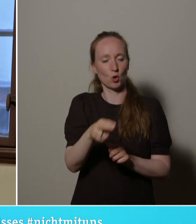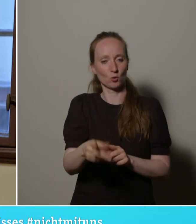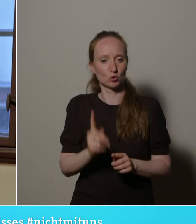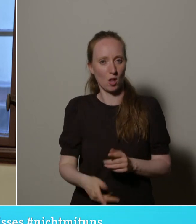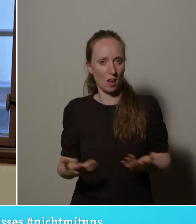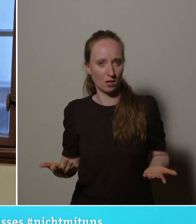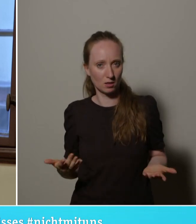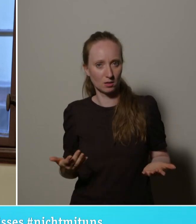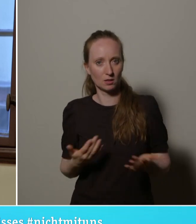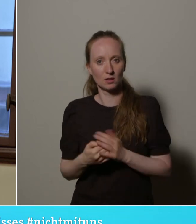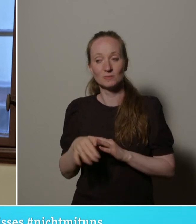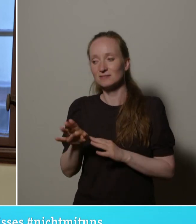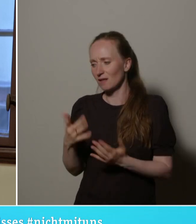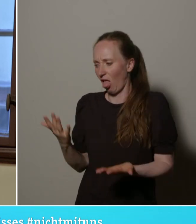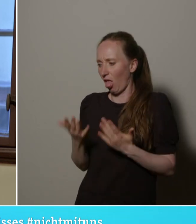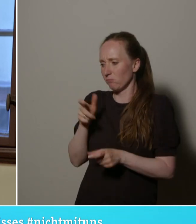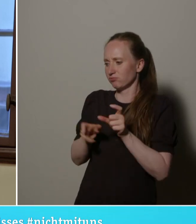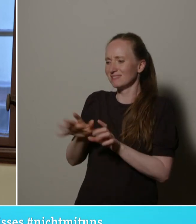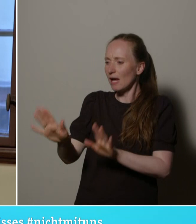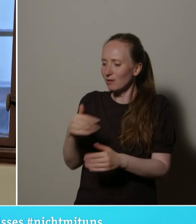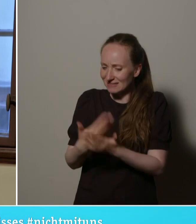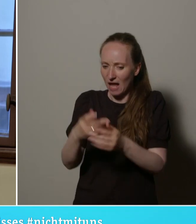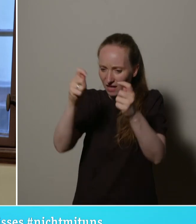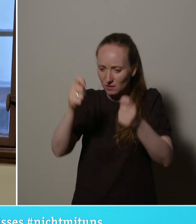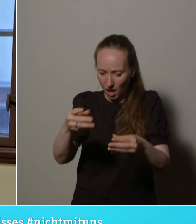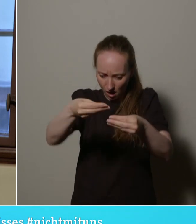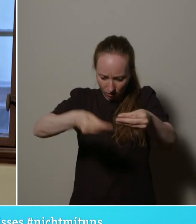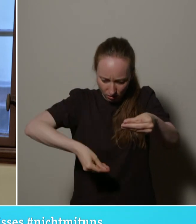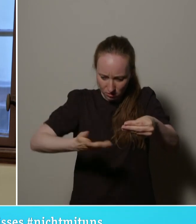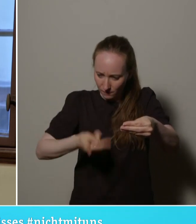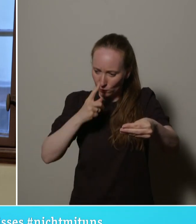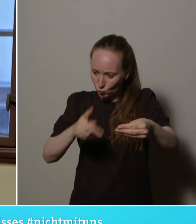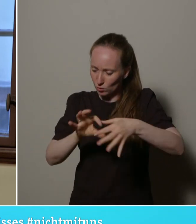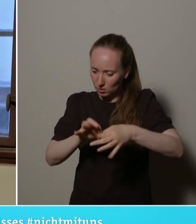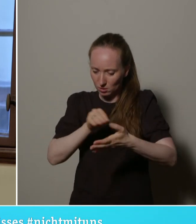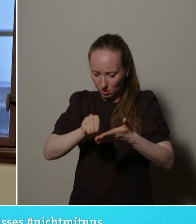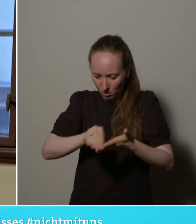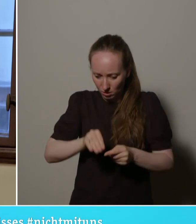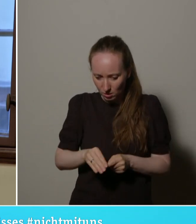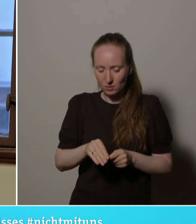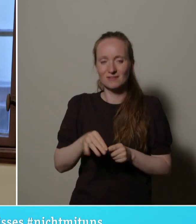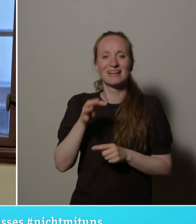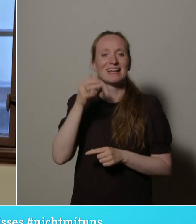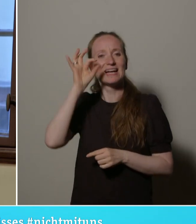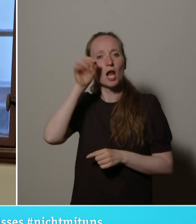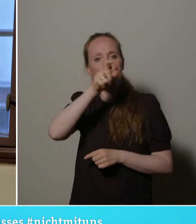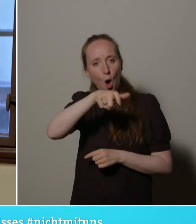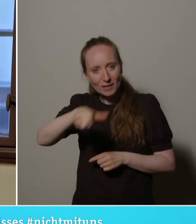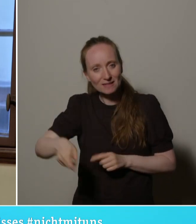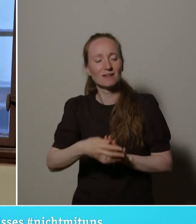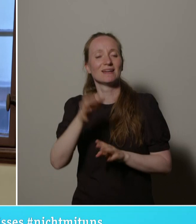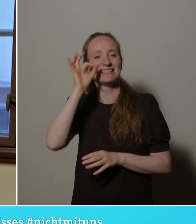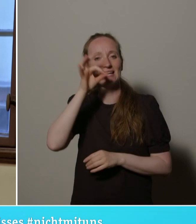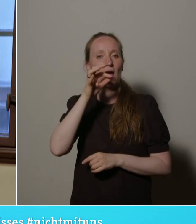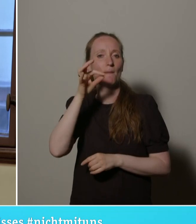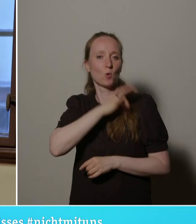jener Bonusberechtigte sollen 30 Euro zahlen. Dann muss man es eben in diesen Antrag reinschreiben. Und es ist mitnichten so, dass das eine Selbstverständlichkeit ist. Ich